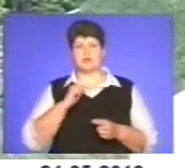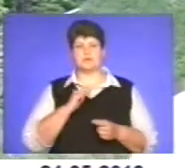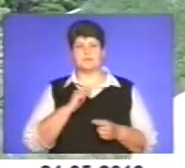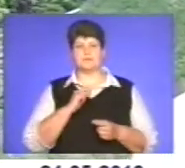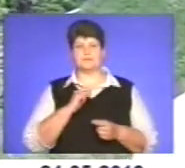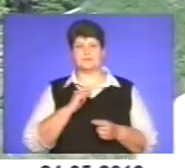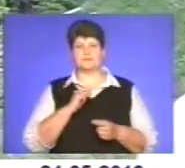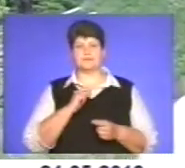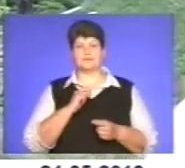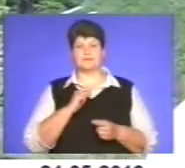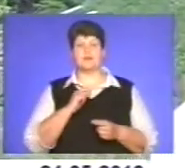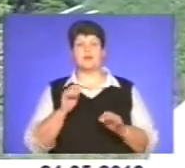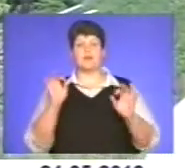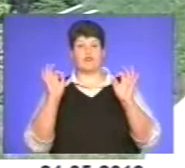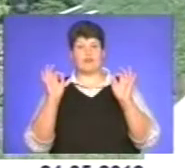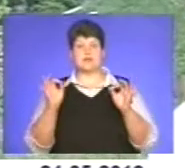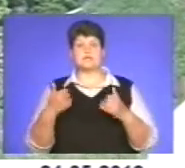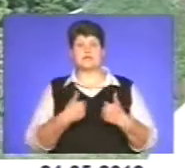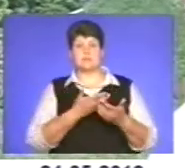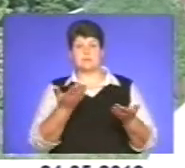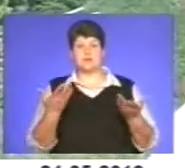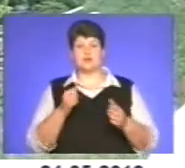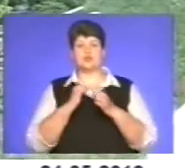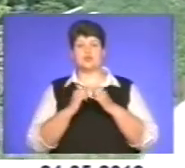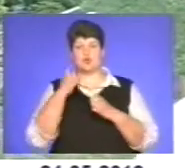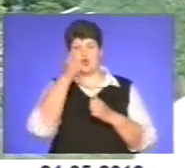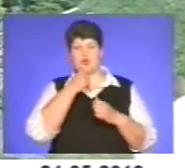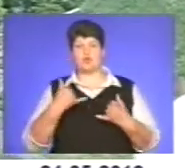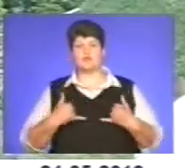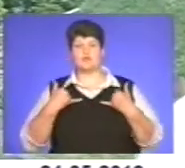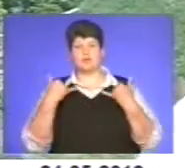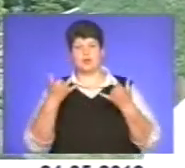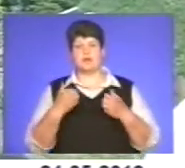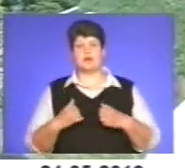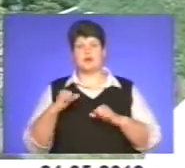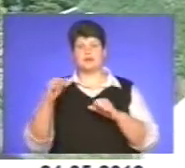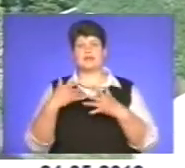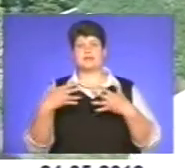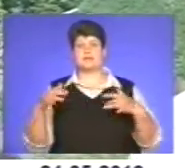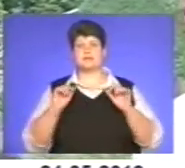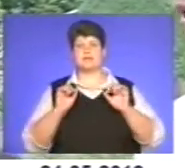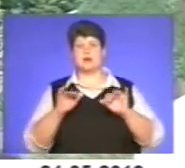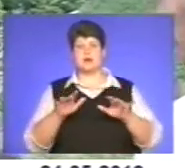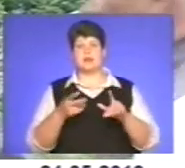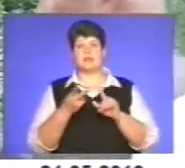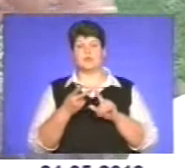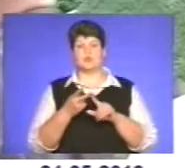І, власне, ми щороку вшановуємо героїв різними заходами, але